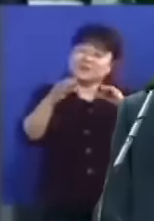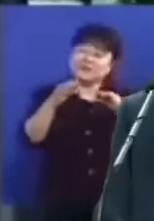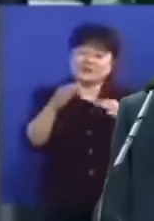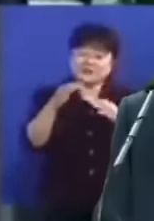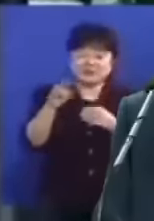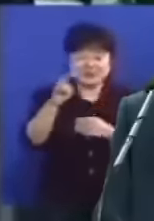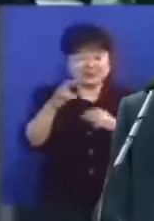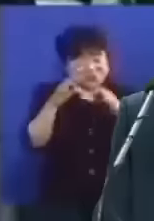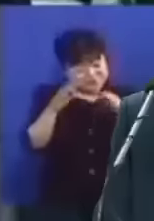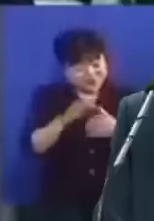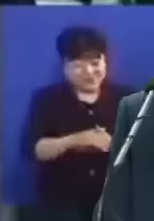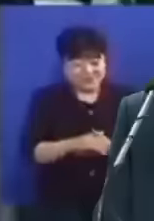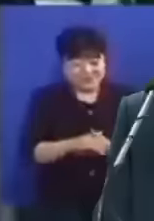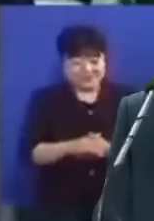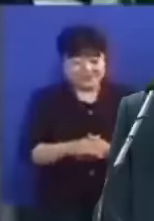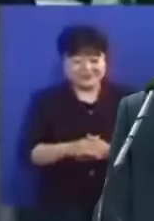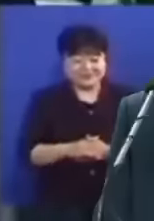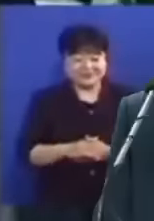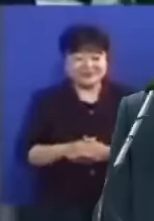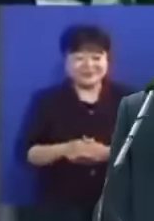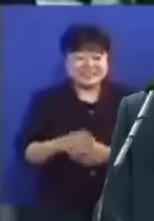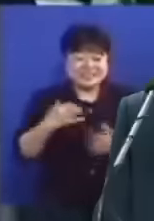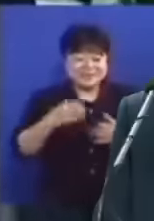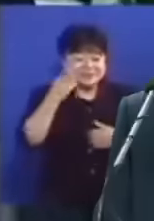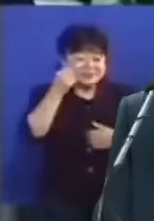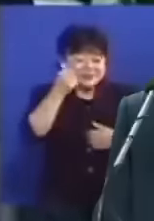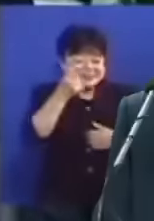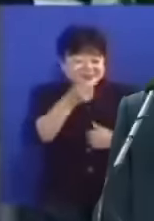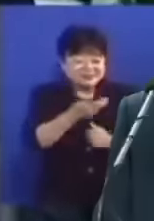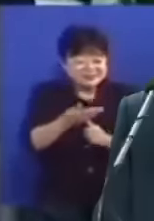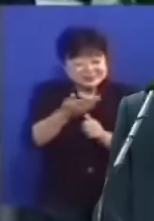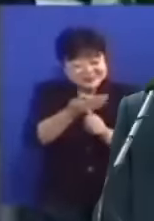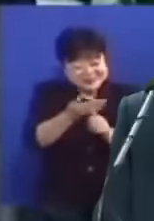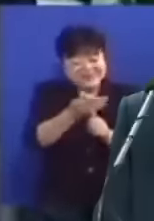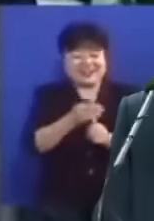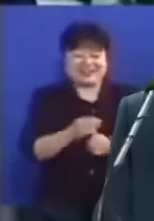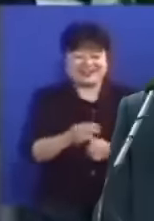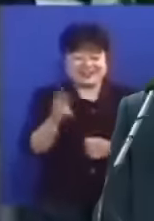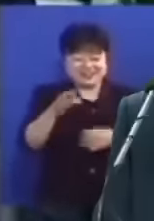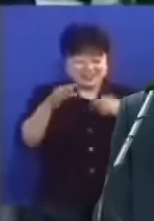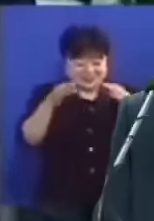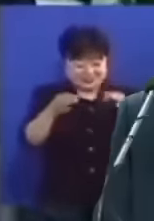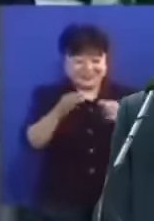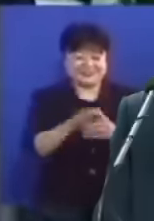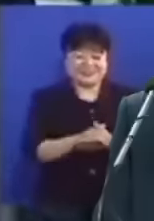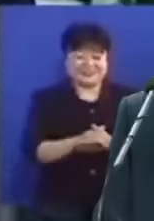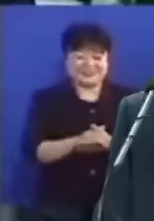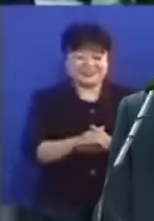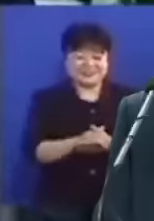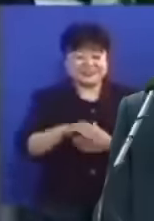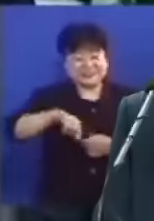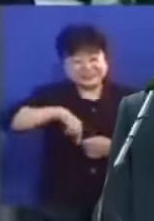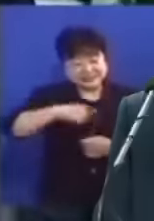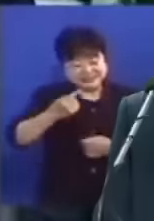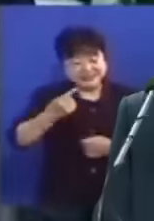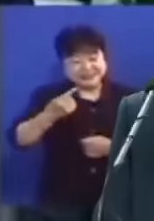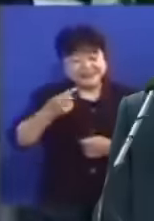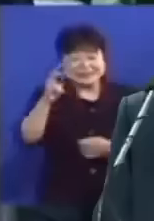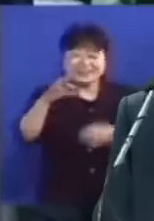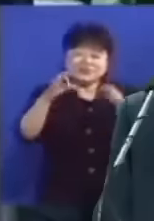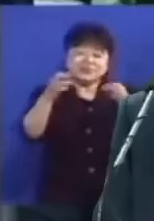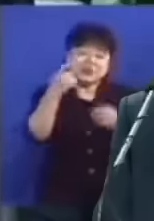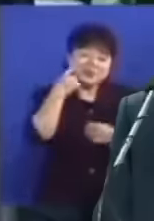많이 부릅니다. 그러니까 엔돌핀이 많이 나오지요. 네. 여러분 찬송 남 들으라고 부르지 말고 나